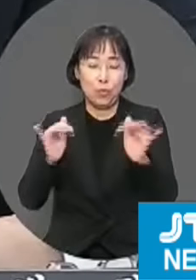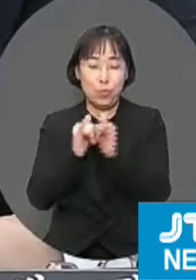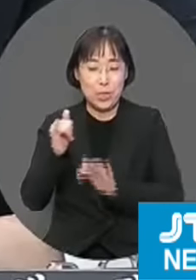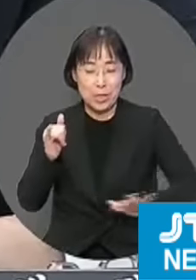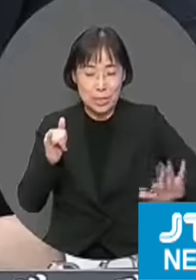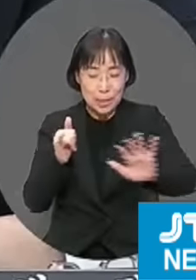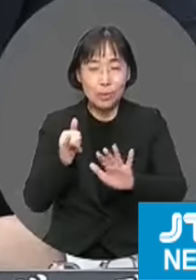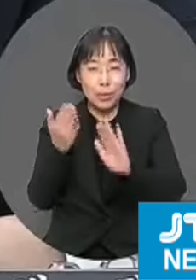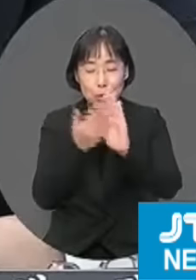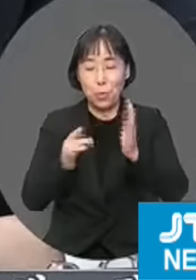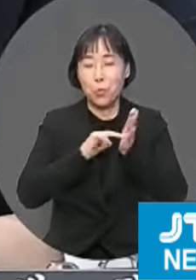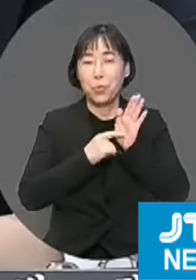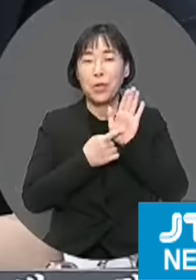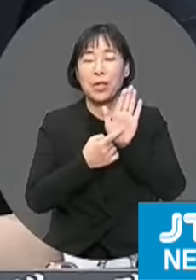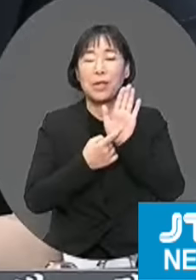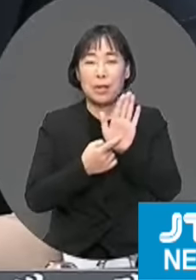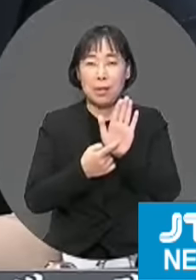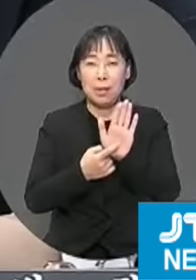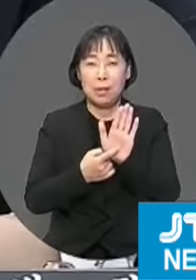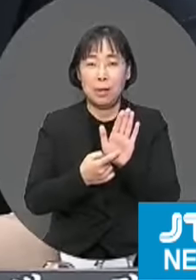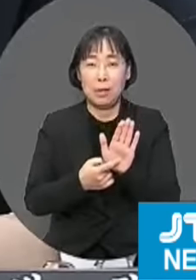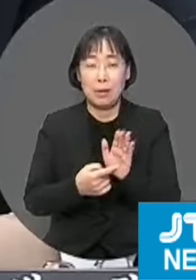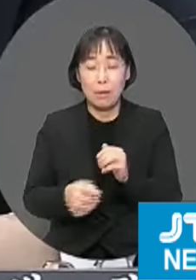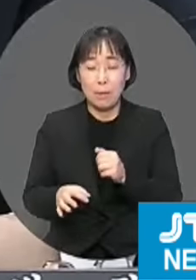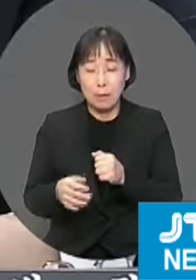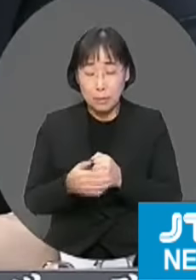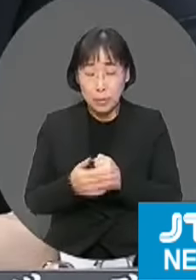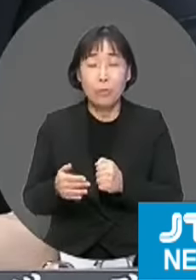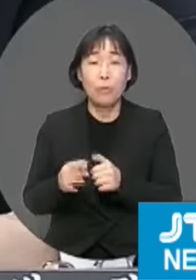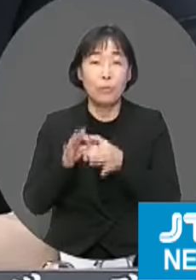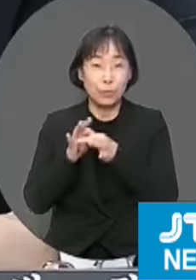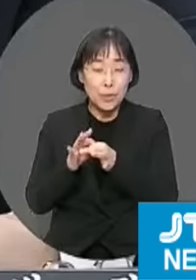우리에게 수신료를 내주십시오. 더 내주십시오. 이런 논리가 되는